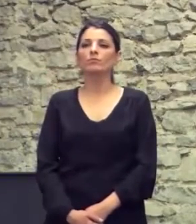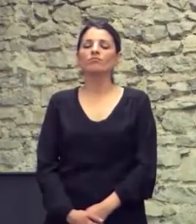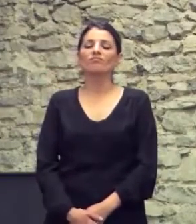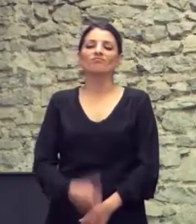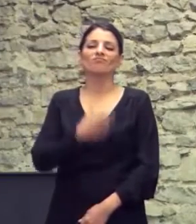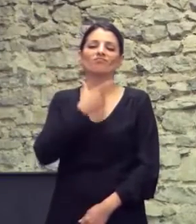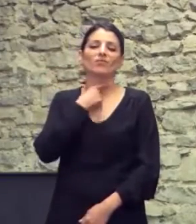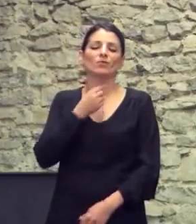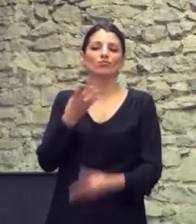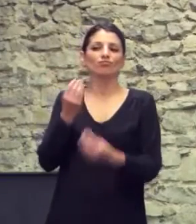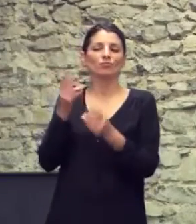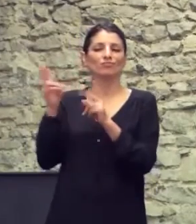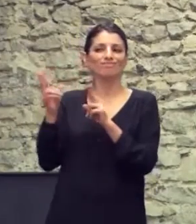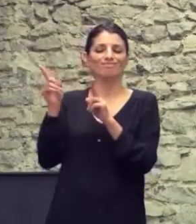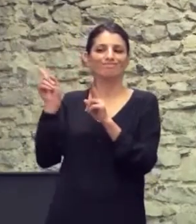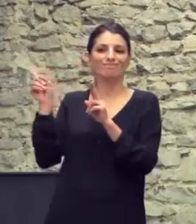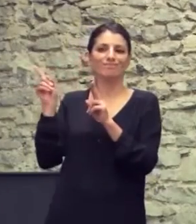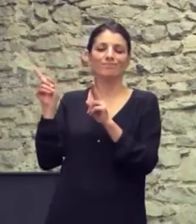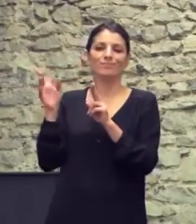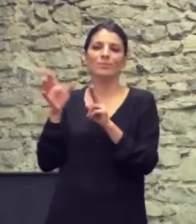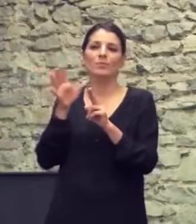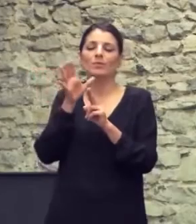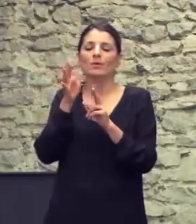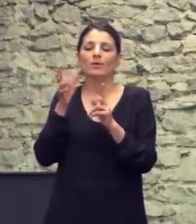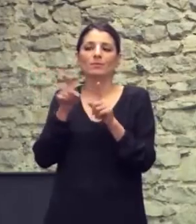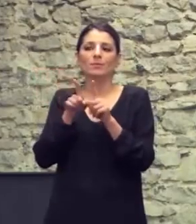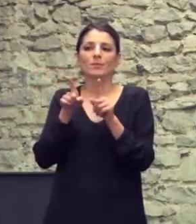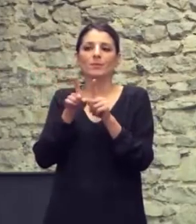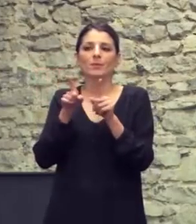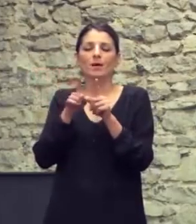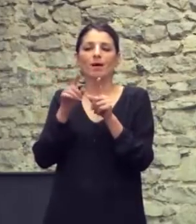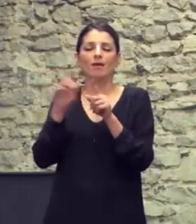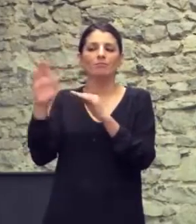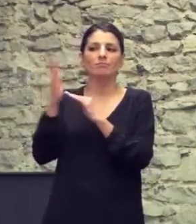Asko gustatzen zait pasarte hau, uste dut oso ondo lolotzen duela